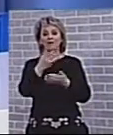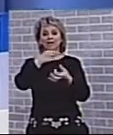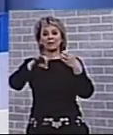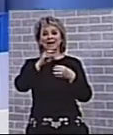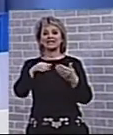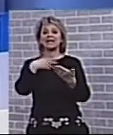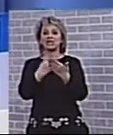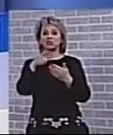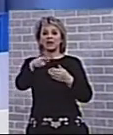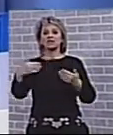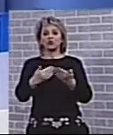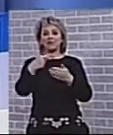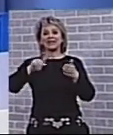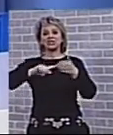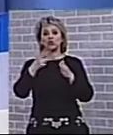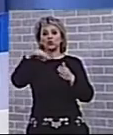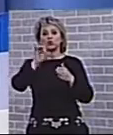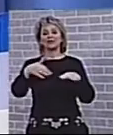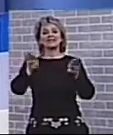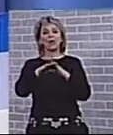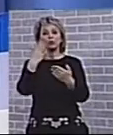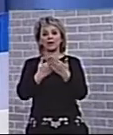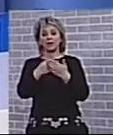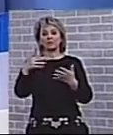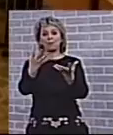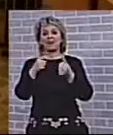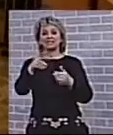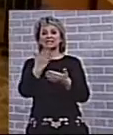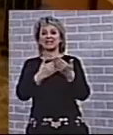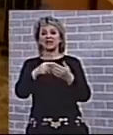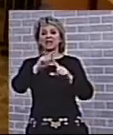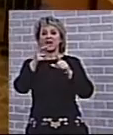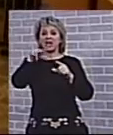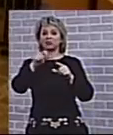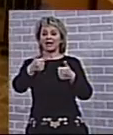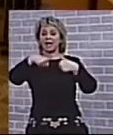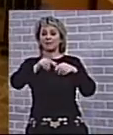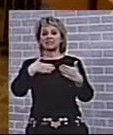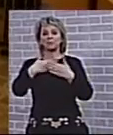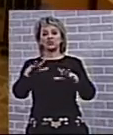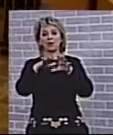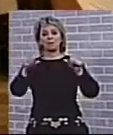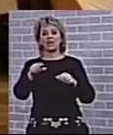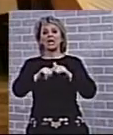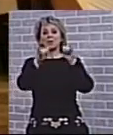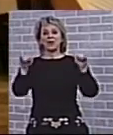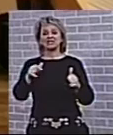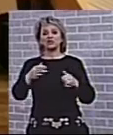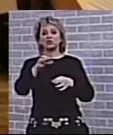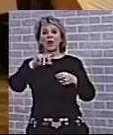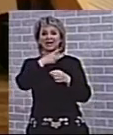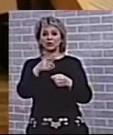и генерации свежих идей для ТОР. Такую рекомендацию получит Совет ректоров от Комиссии общественной палаты по развитию